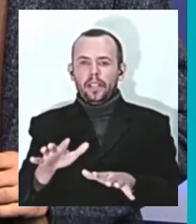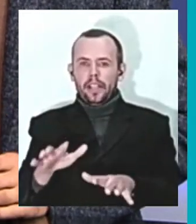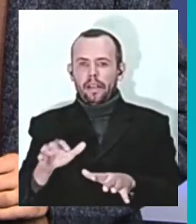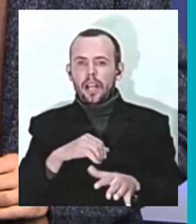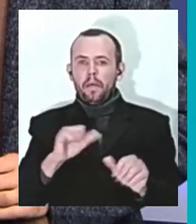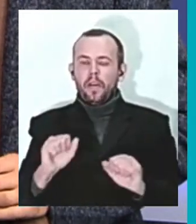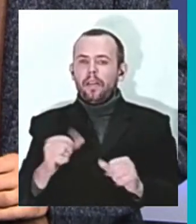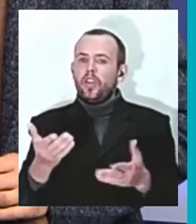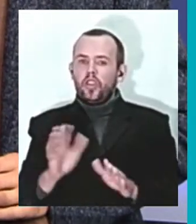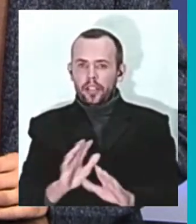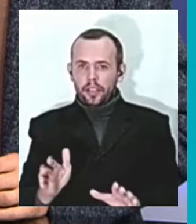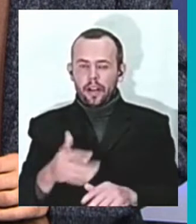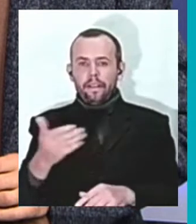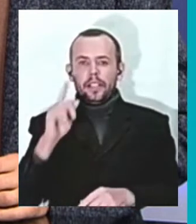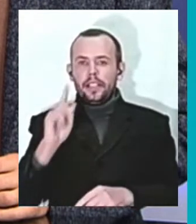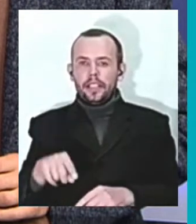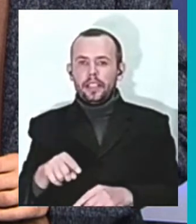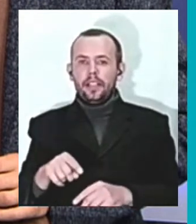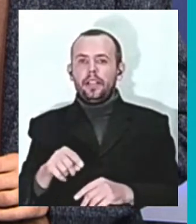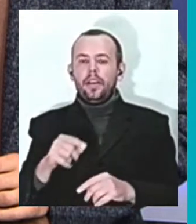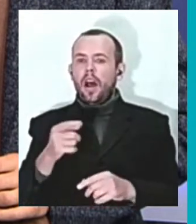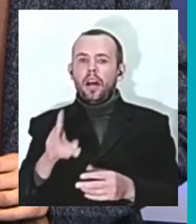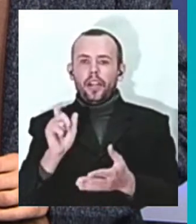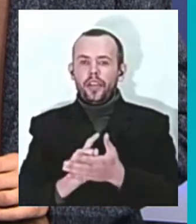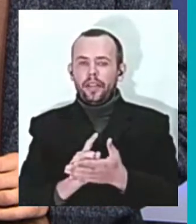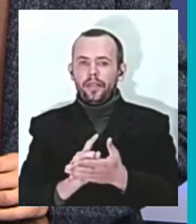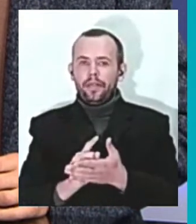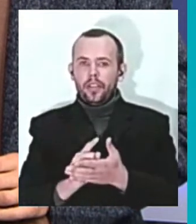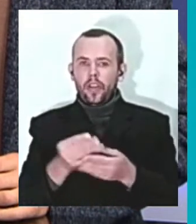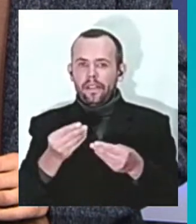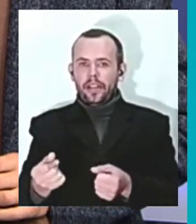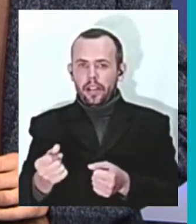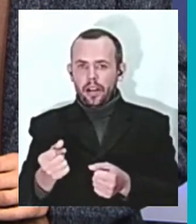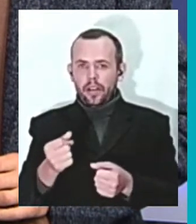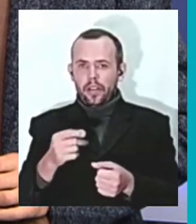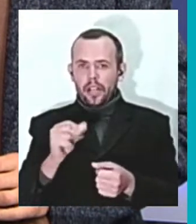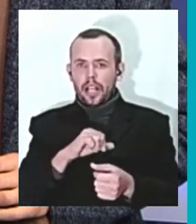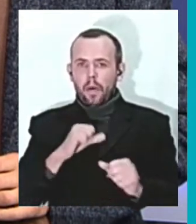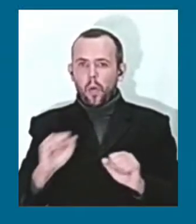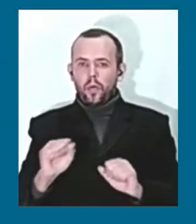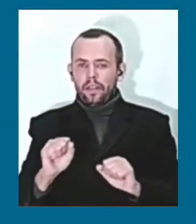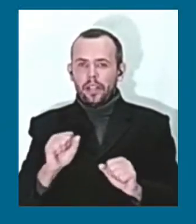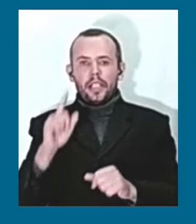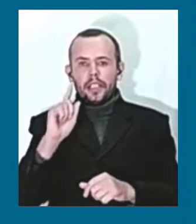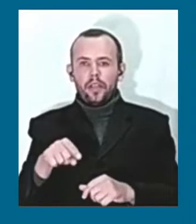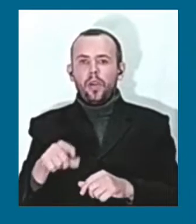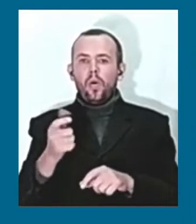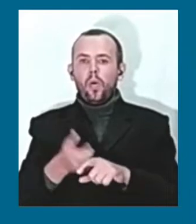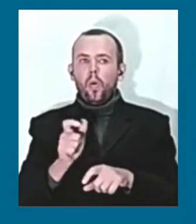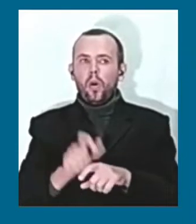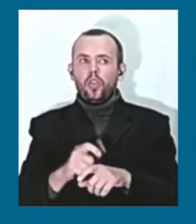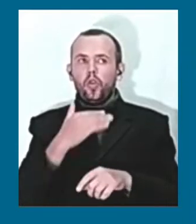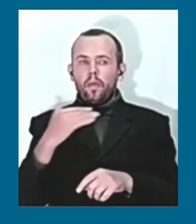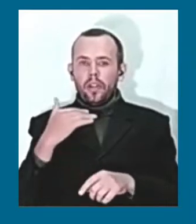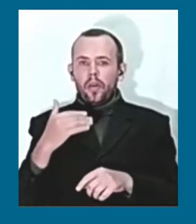знаєте, вона не повинна впливати на місцеве самоуправління. Знаєте, дуже багато глави